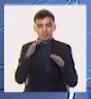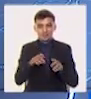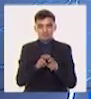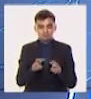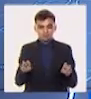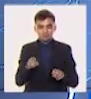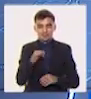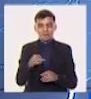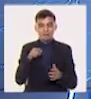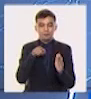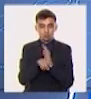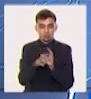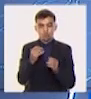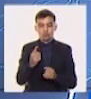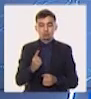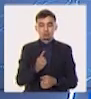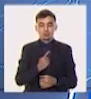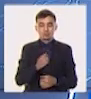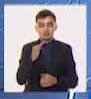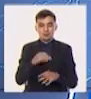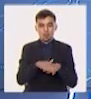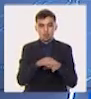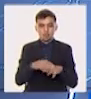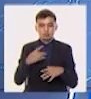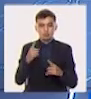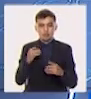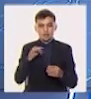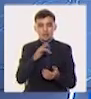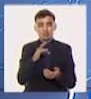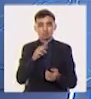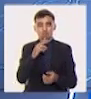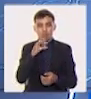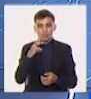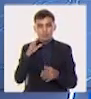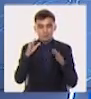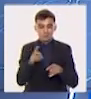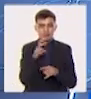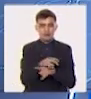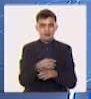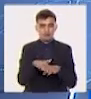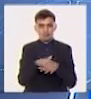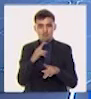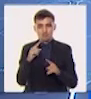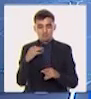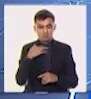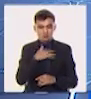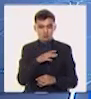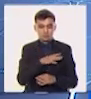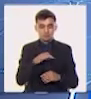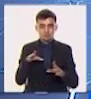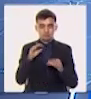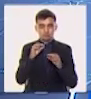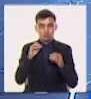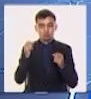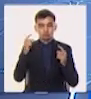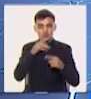Ал ішке кіру үшін тағы күтеді. Халық сонда не үшін қызмет көрсету орталығына тоқтамастан ағылып жатыр? Әріптесім Ерлан Қуандық